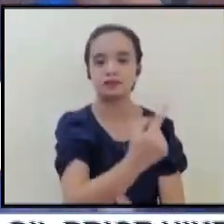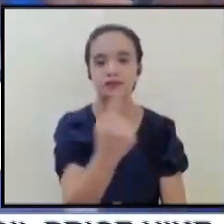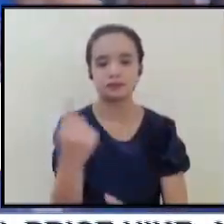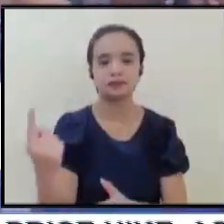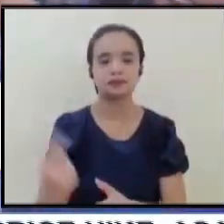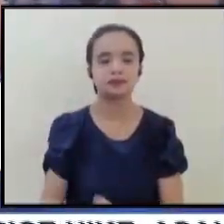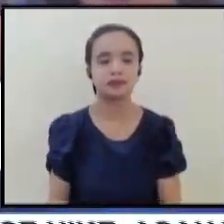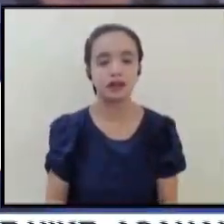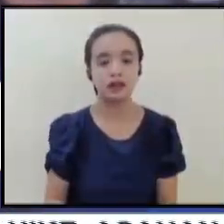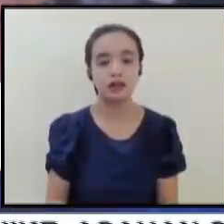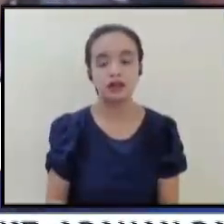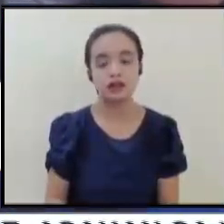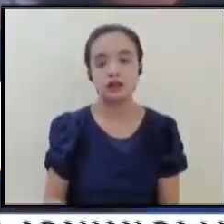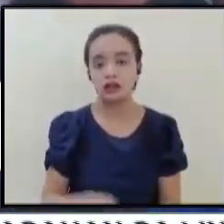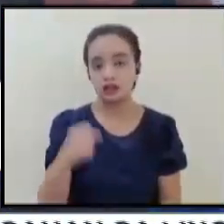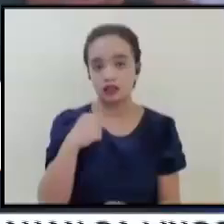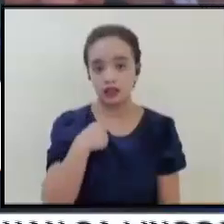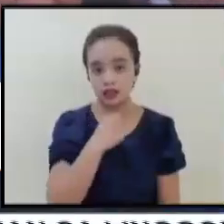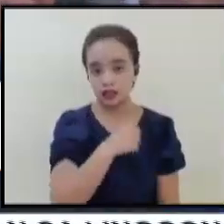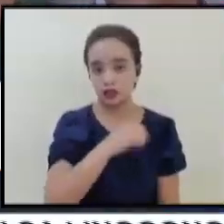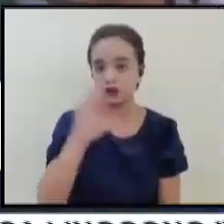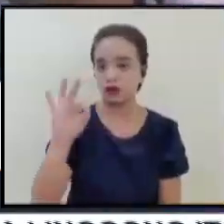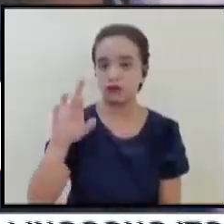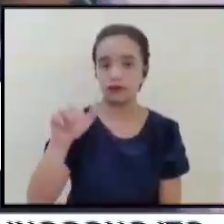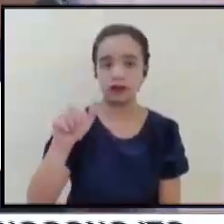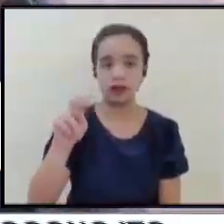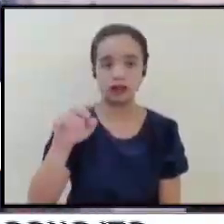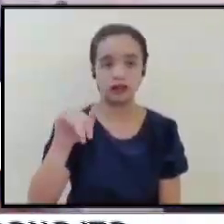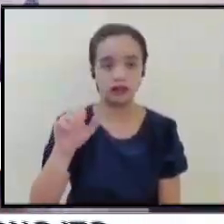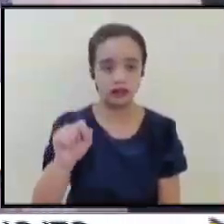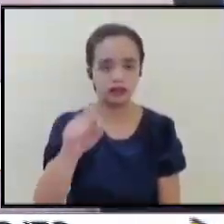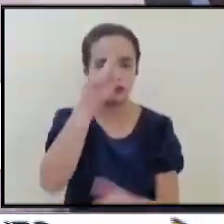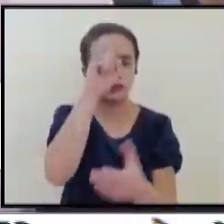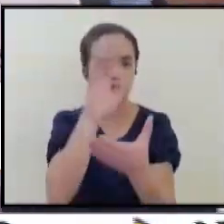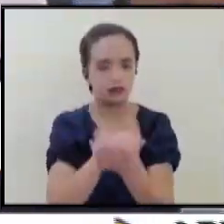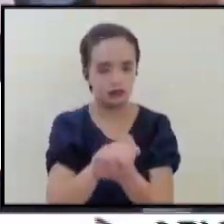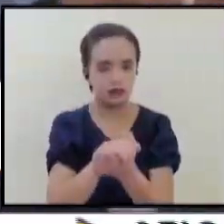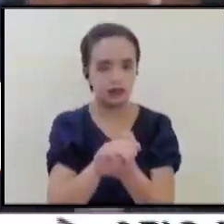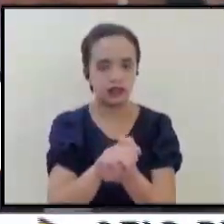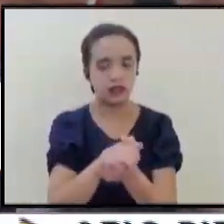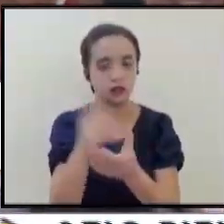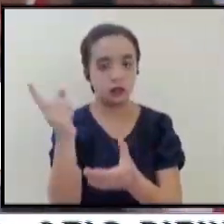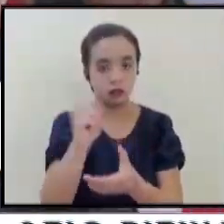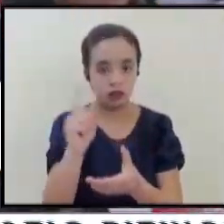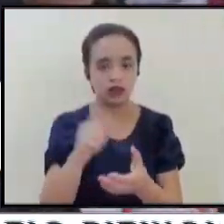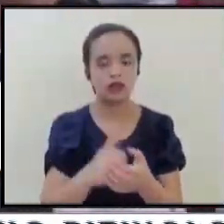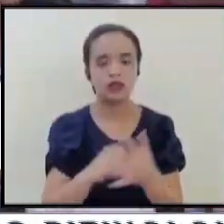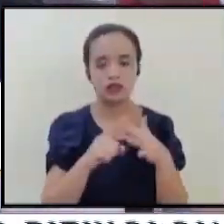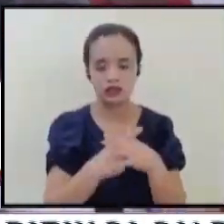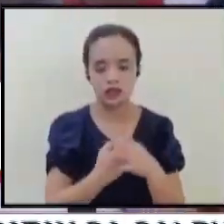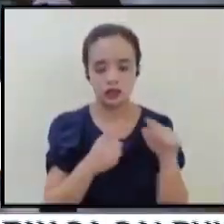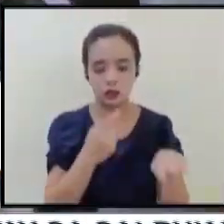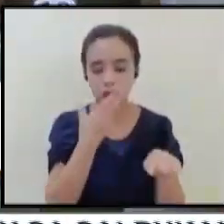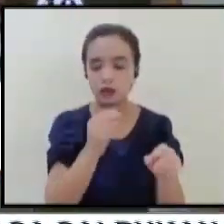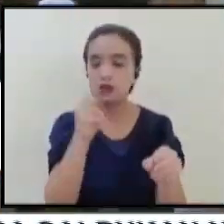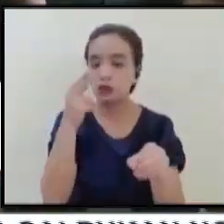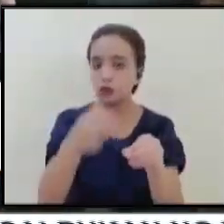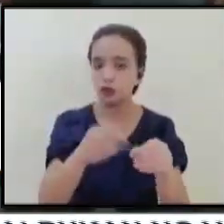Naniniwala naman si Senator Francis Tolentino, hindi malayong magmula rin sa mga ito ang mga sasali sa Olympics sa